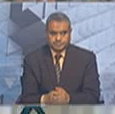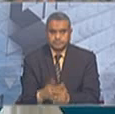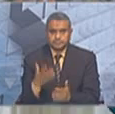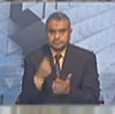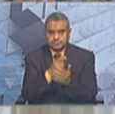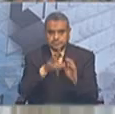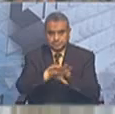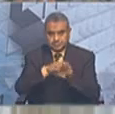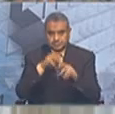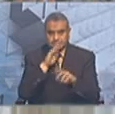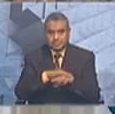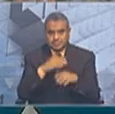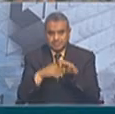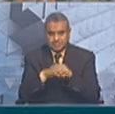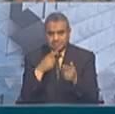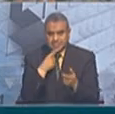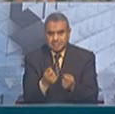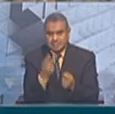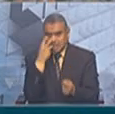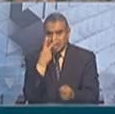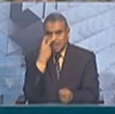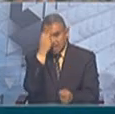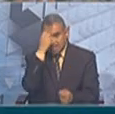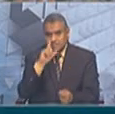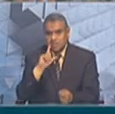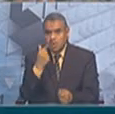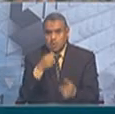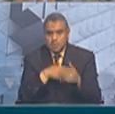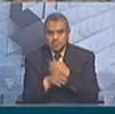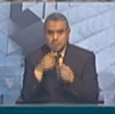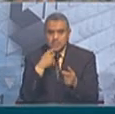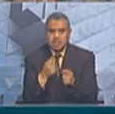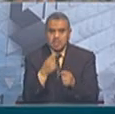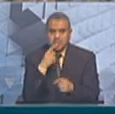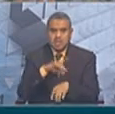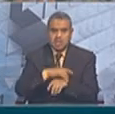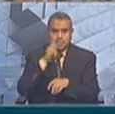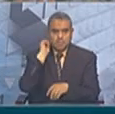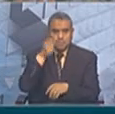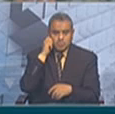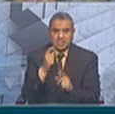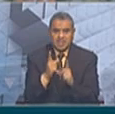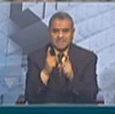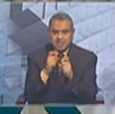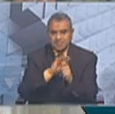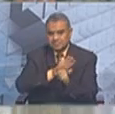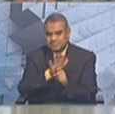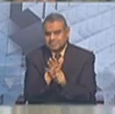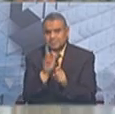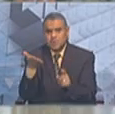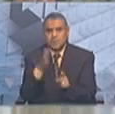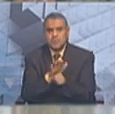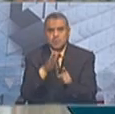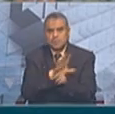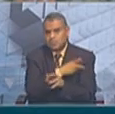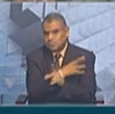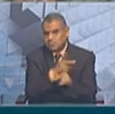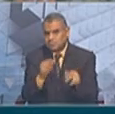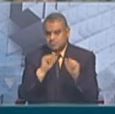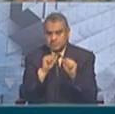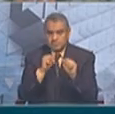تم تصميم الروبوتات عام 2015 لتعقيم المستشفيات وقتل الميكروبات والبكتيريا الضارة المصاحبة لحالات